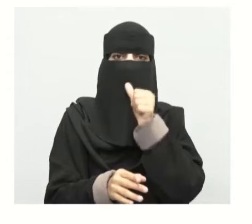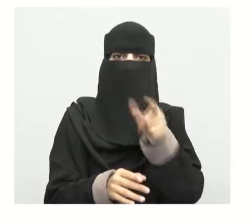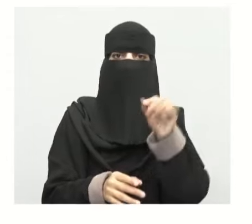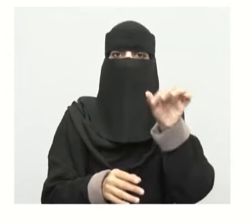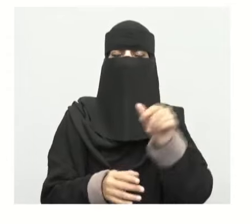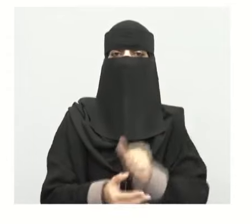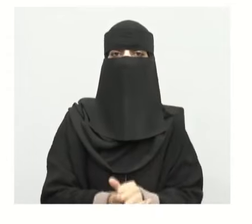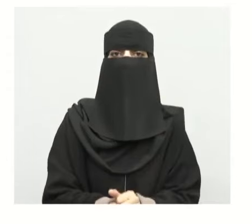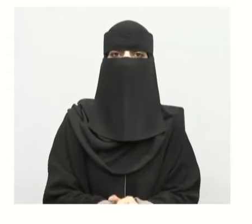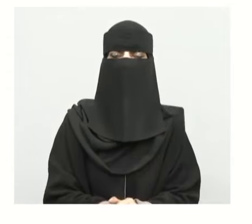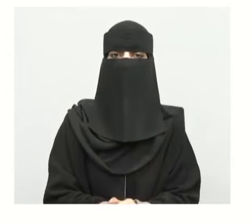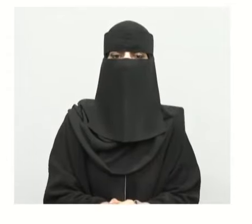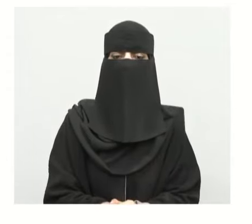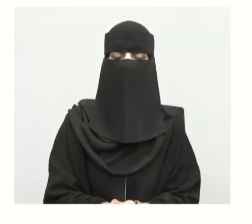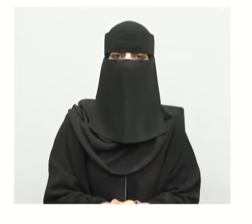المياه